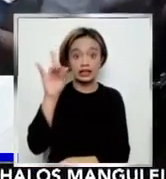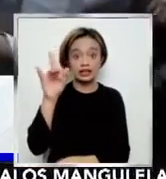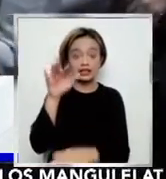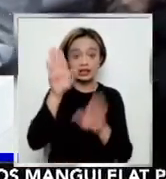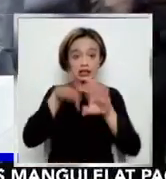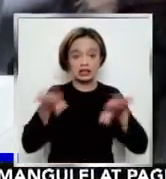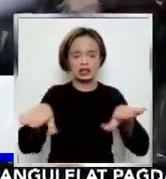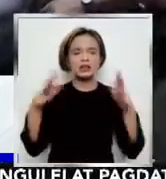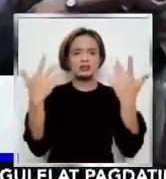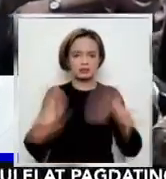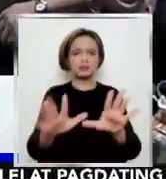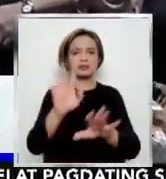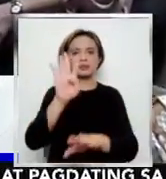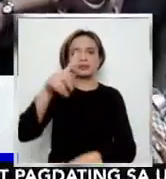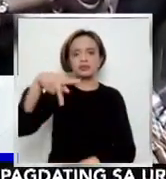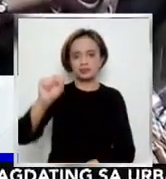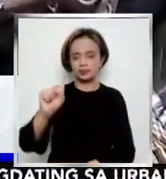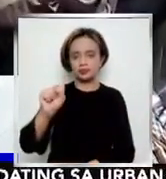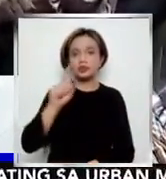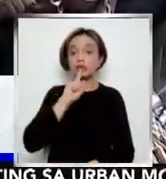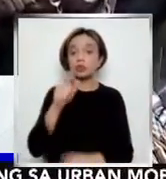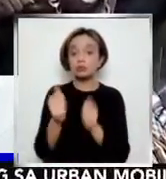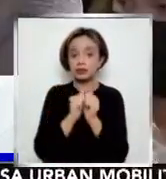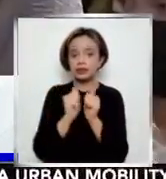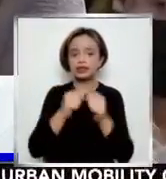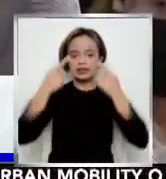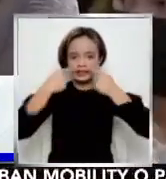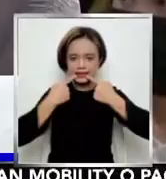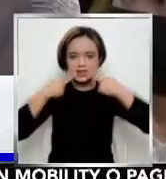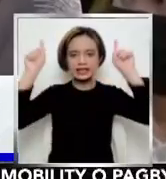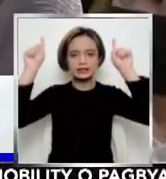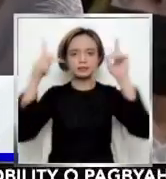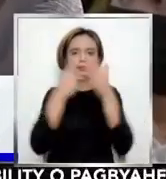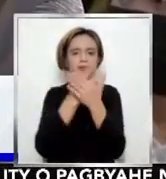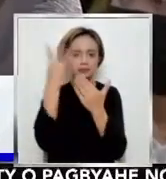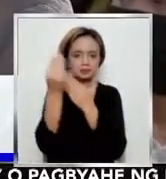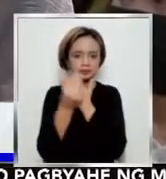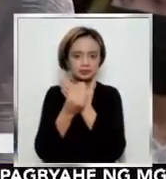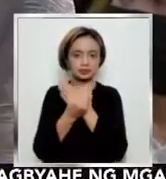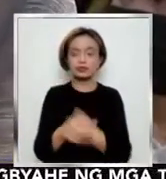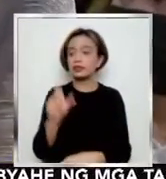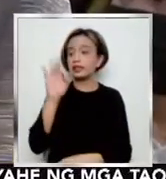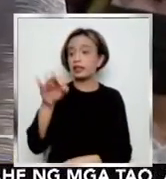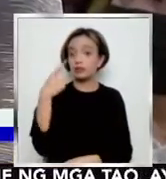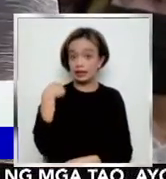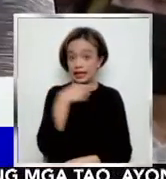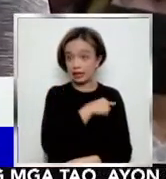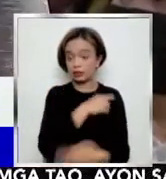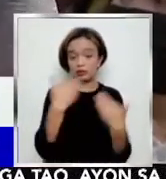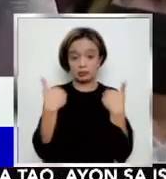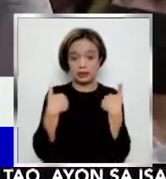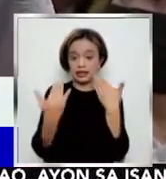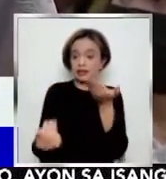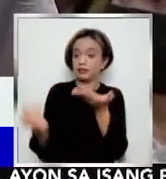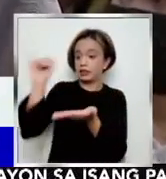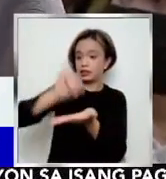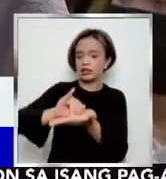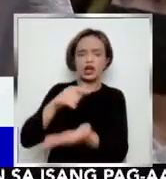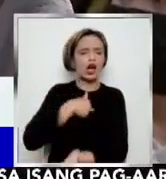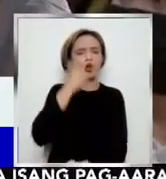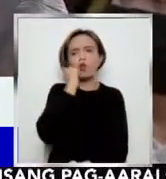benepisyaryo, pagpapatunay daw na tagumpay ang programa. Kung may investment tayo, palagi kong sinasabi it's the